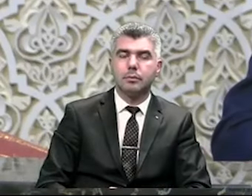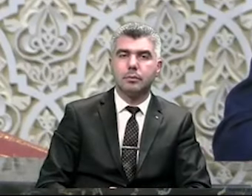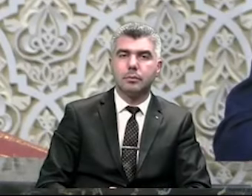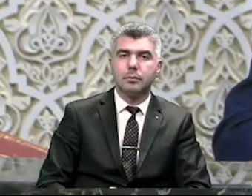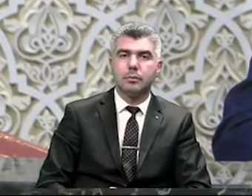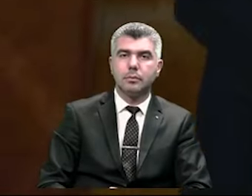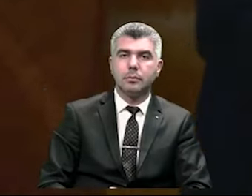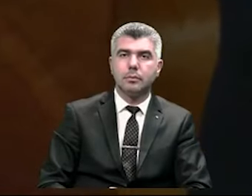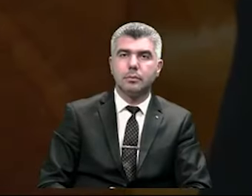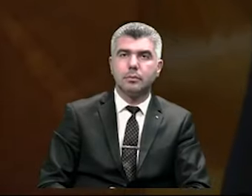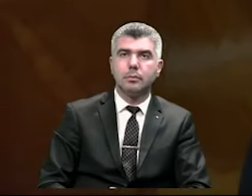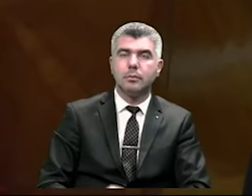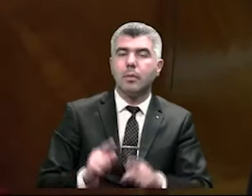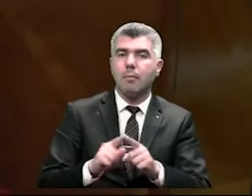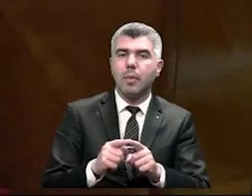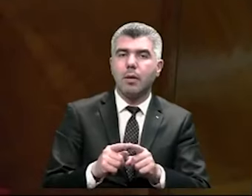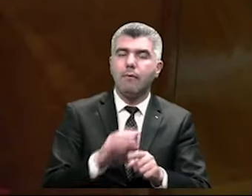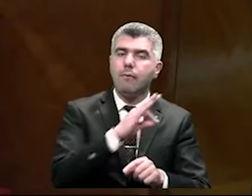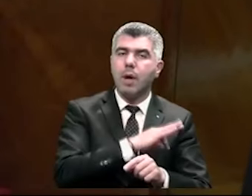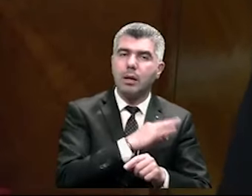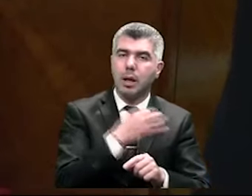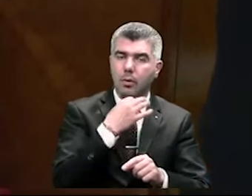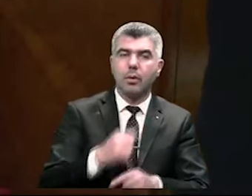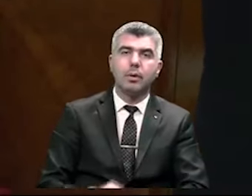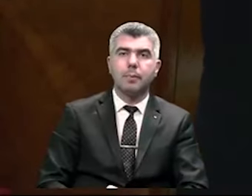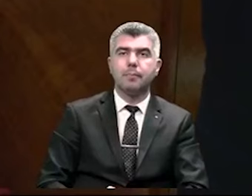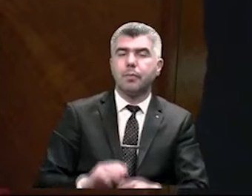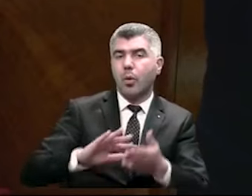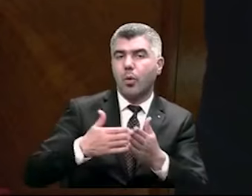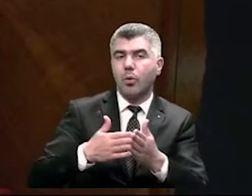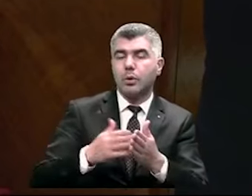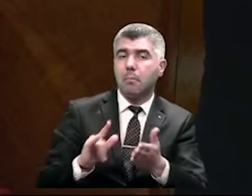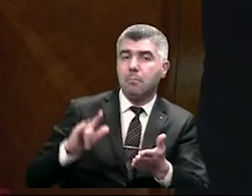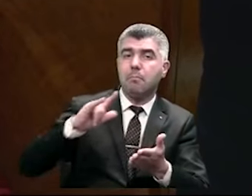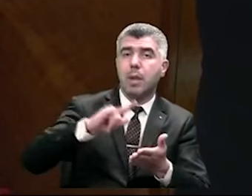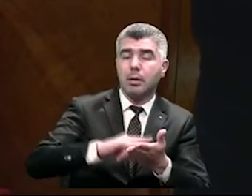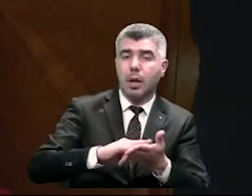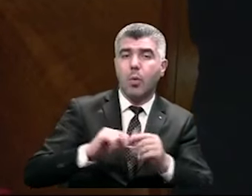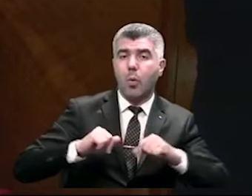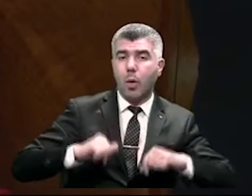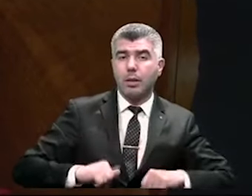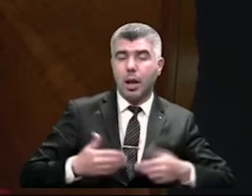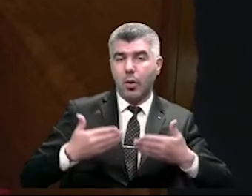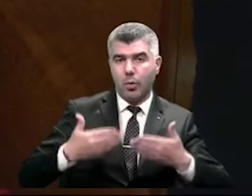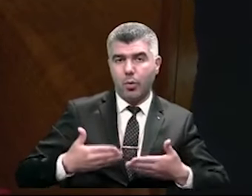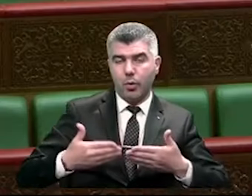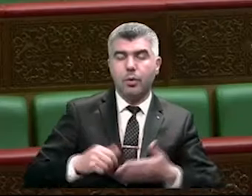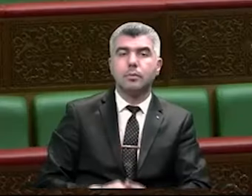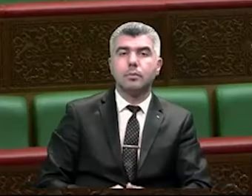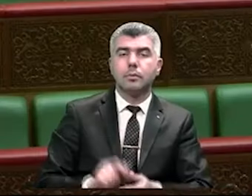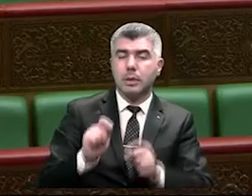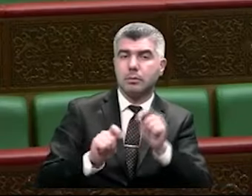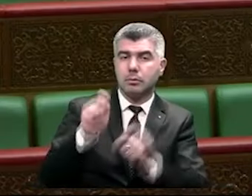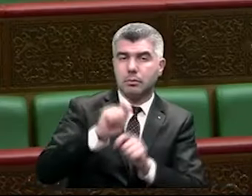ثواني نفيد بواحد المعلومه هو انه علاوه على جميع المطار اللي تكلمت عليها الوزاره اليوم تتقوم بواحد الدراسه